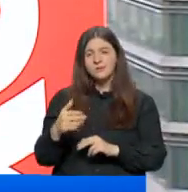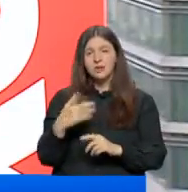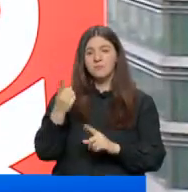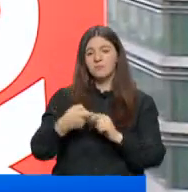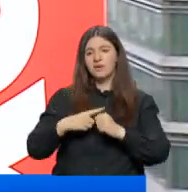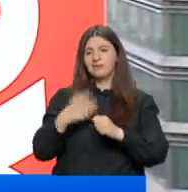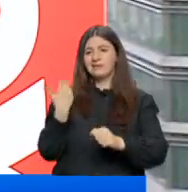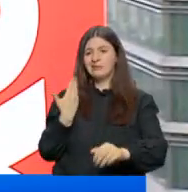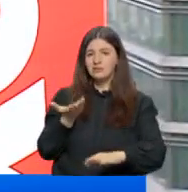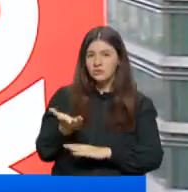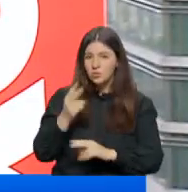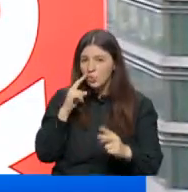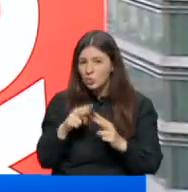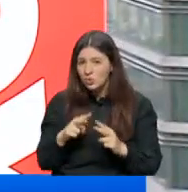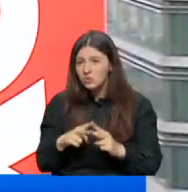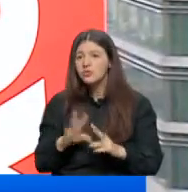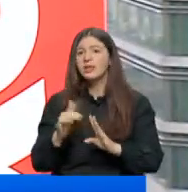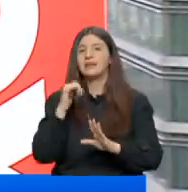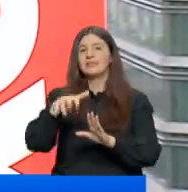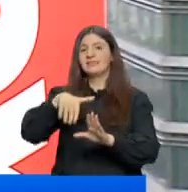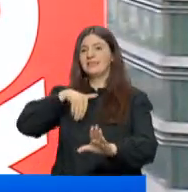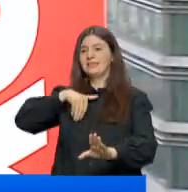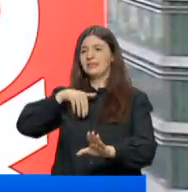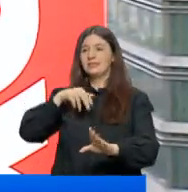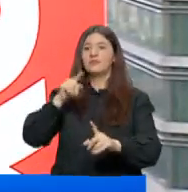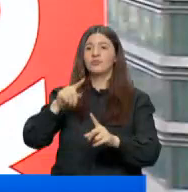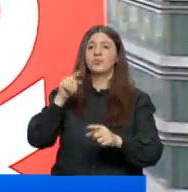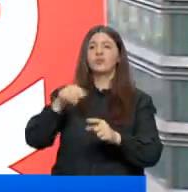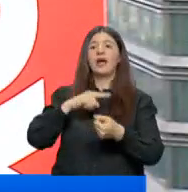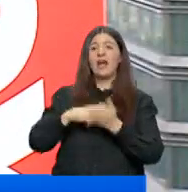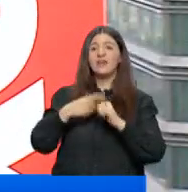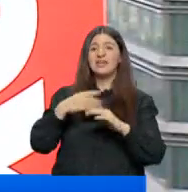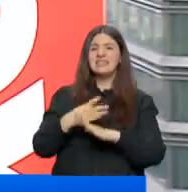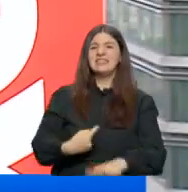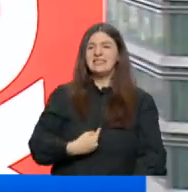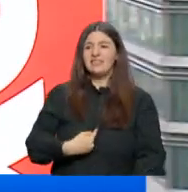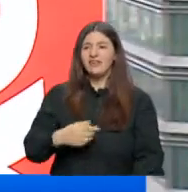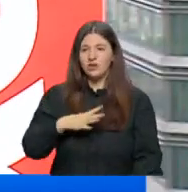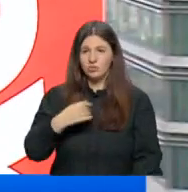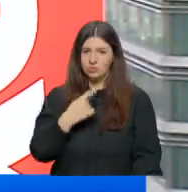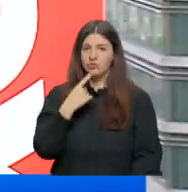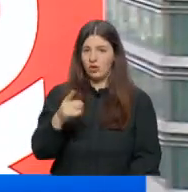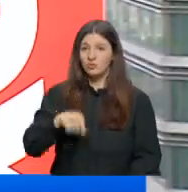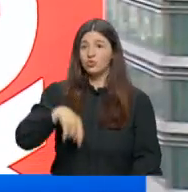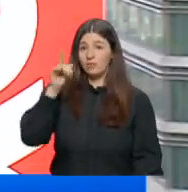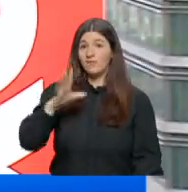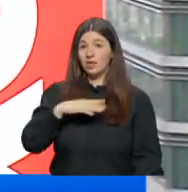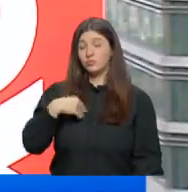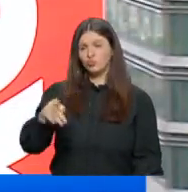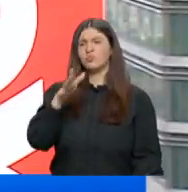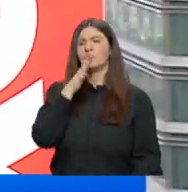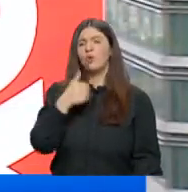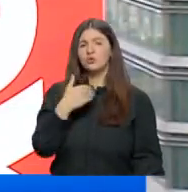bir getirdiler kanunu, görüştürdüler. Sonra geri şimdi çektiler. Şimdi bu hafta aslında niyetleri vardı, onu söyleyeyim. Yani gündemde vardı. Biz şunu